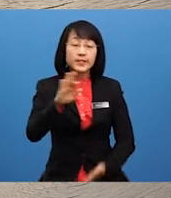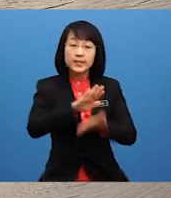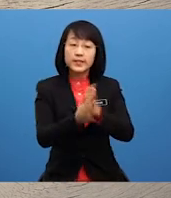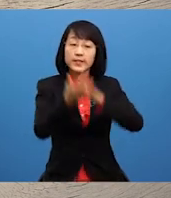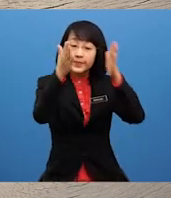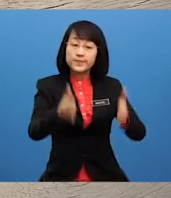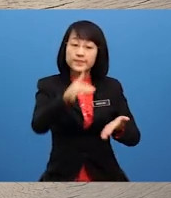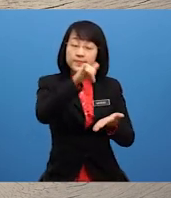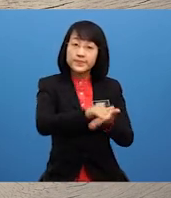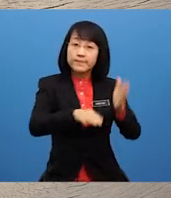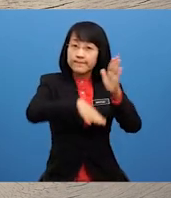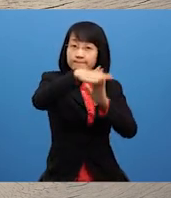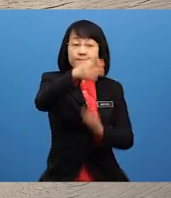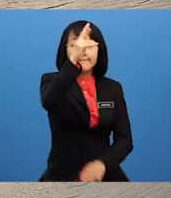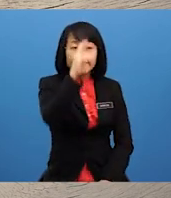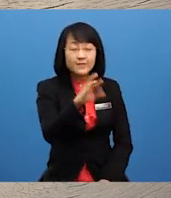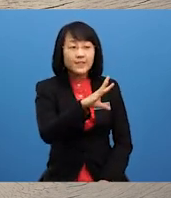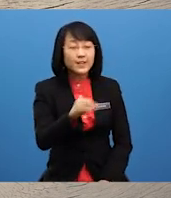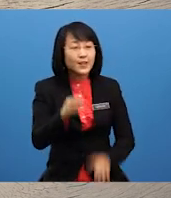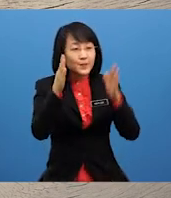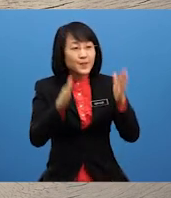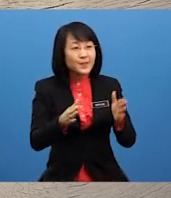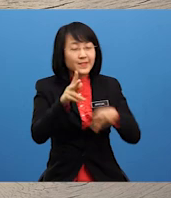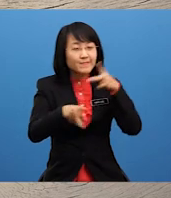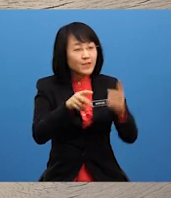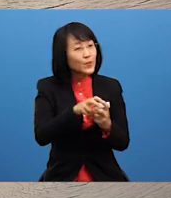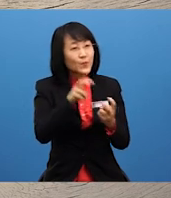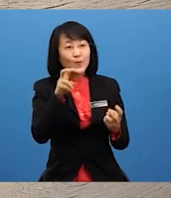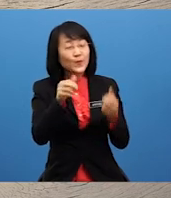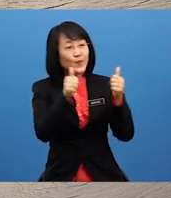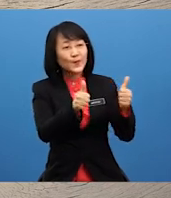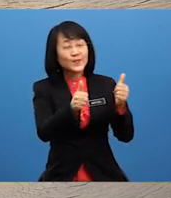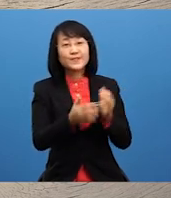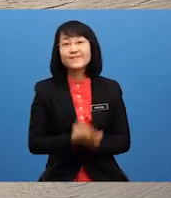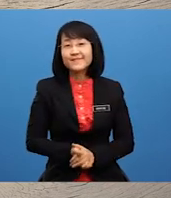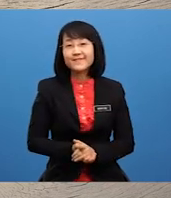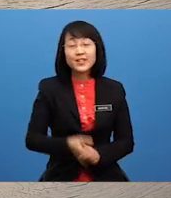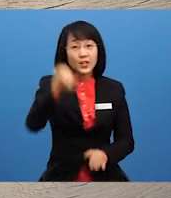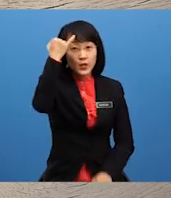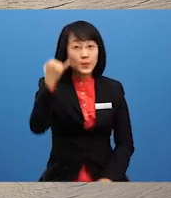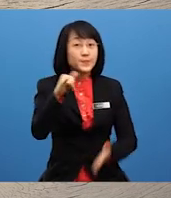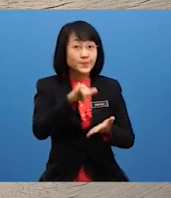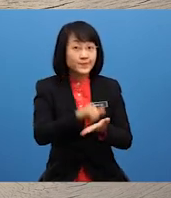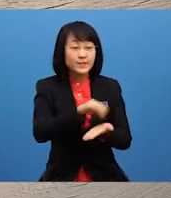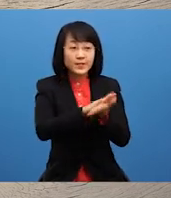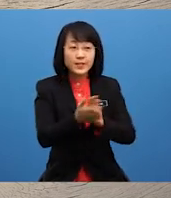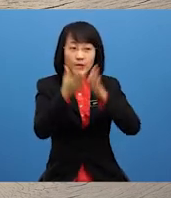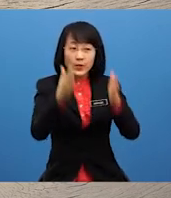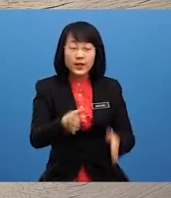dihormati dan dikagumi oleh orang lain. Ilmu tersebut juga menjadikan seseorang itu amat